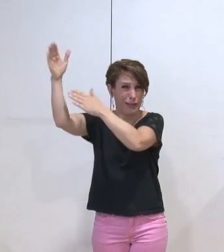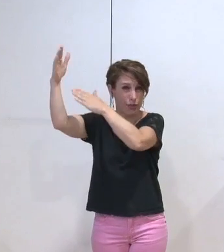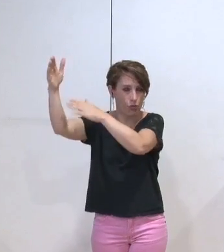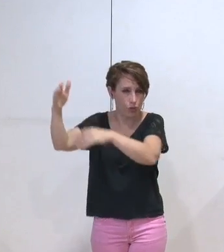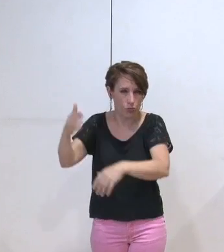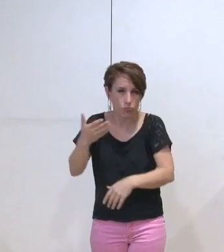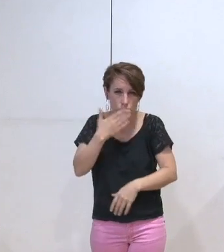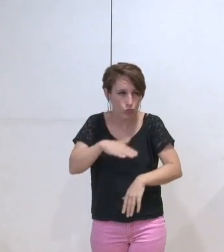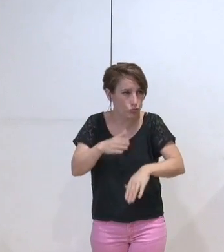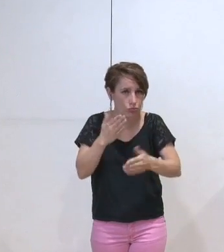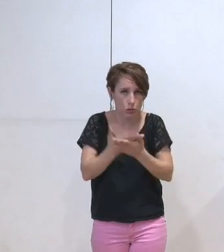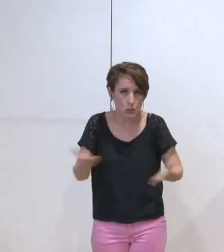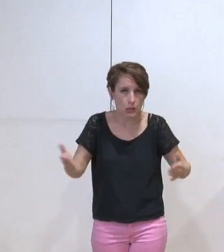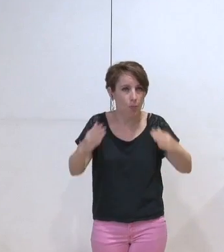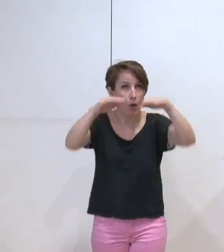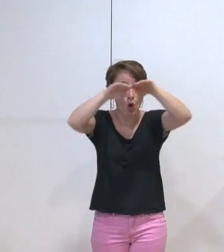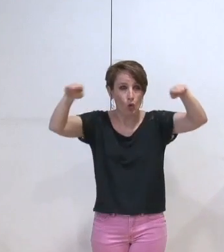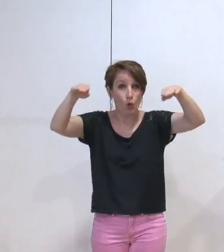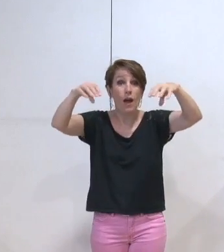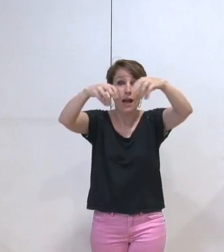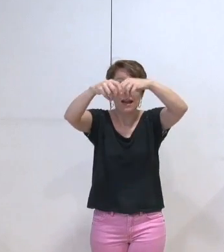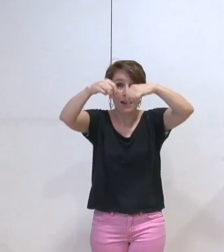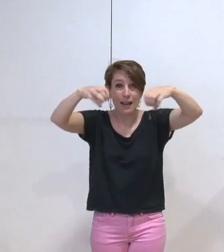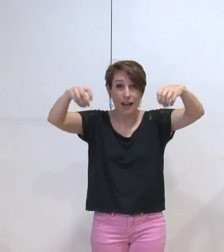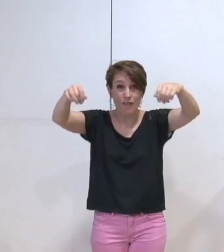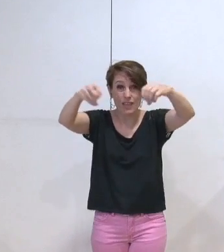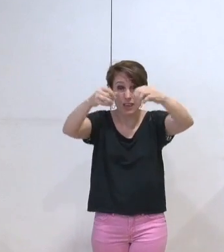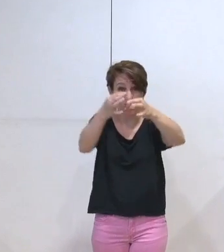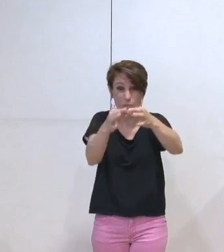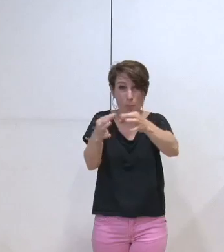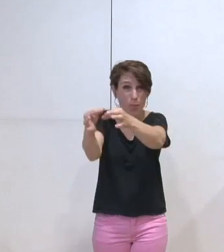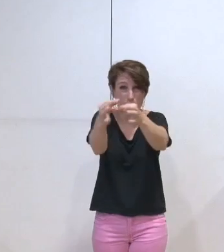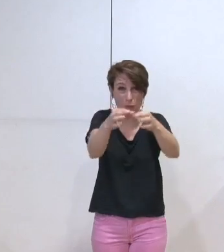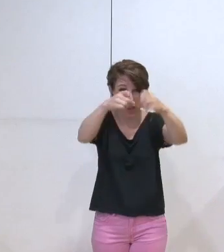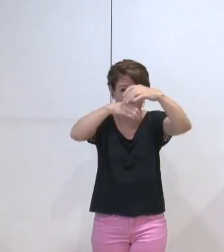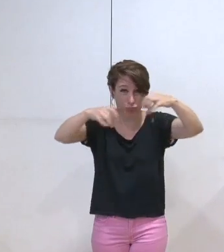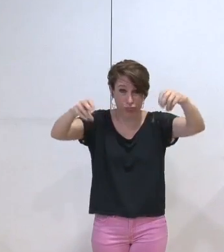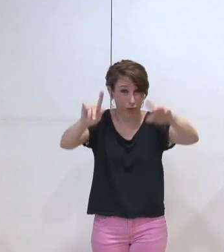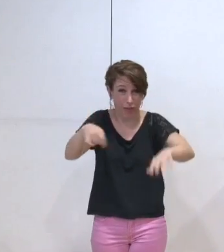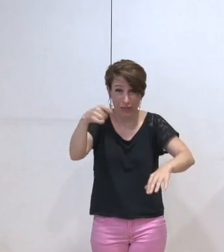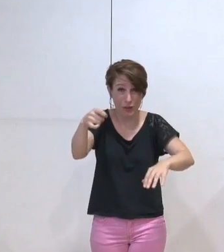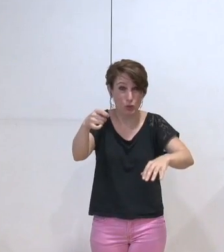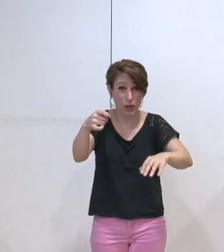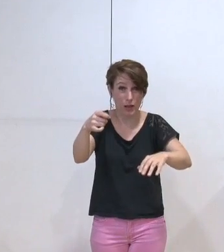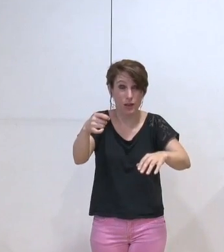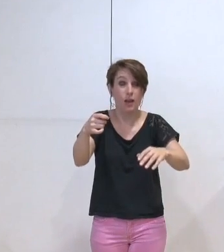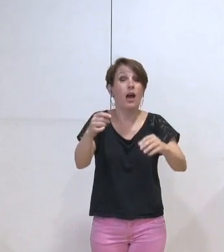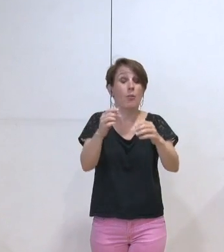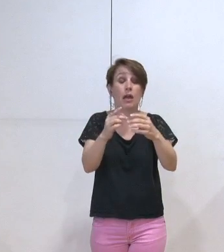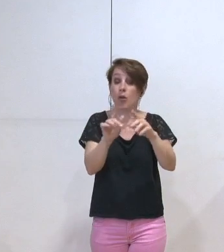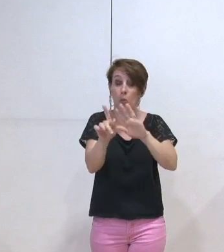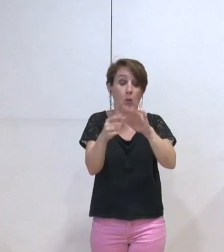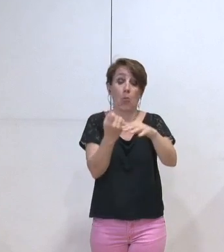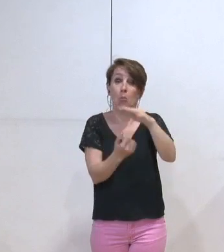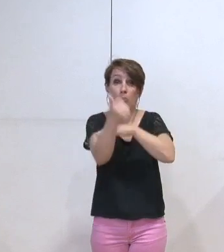être fait en l'espace de 6 à 9 moi les sbum viennent naturellement et les et les résultats en terme de captation de CO2 sont exactement les mêmes mais coûtent 60000